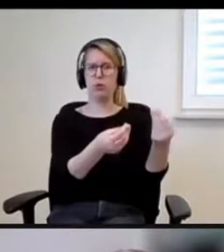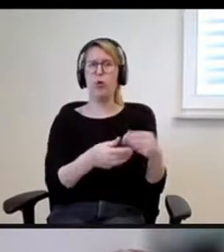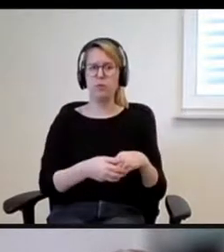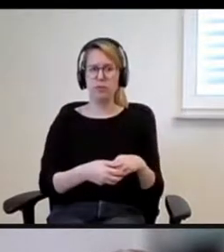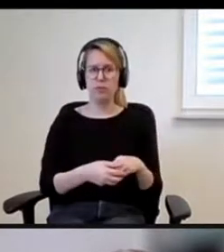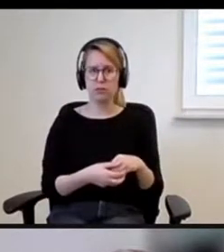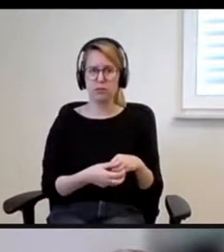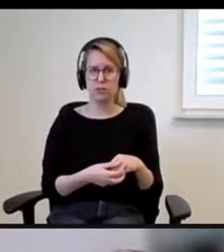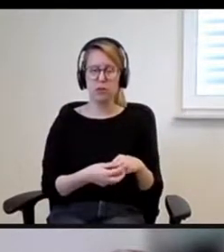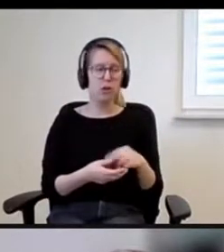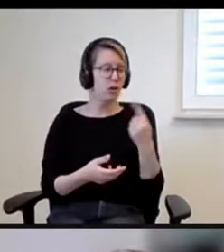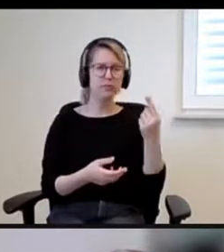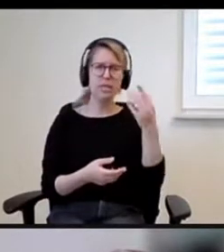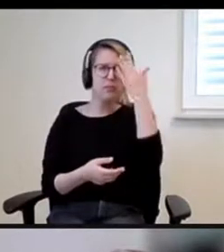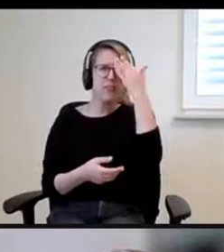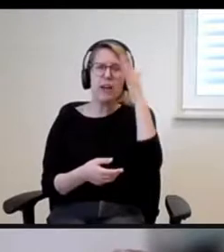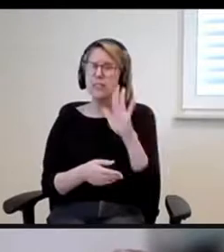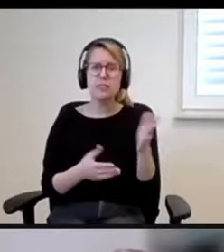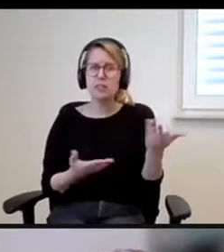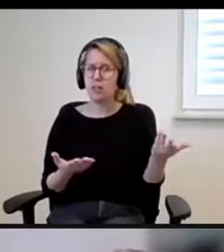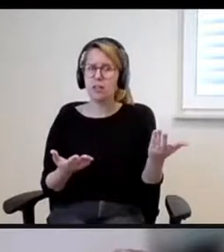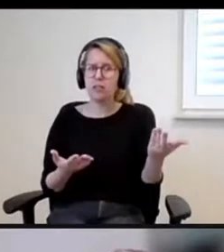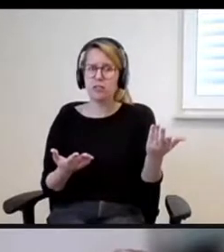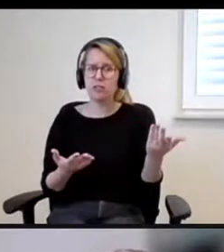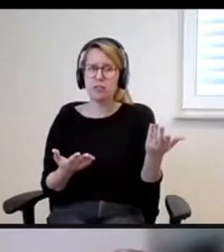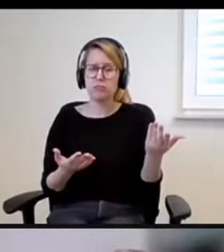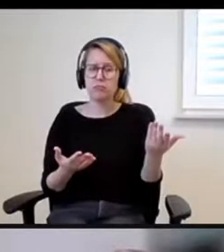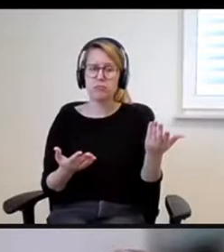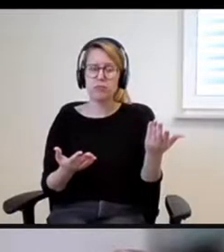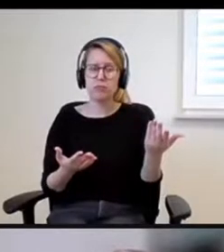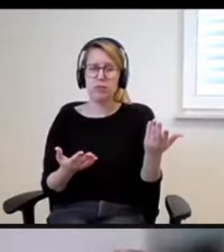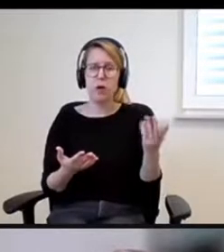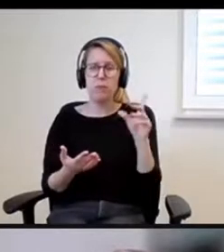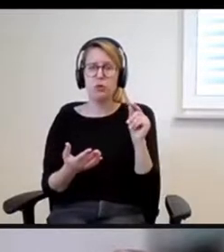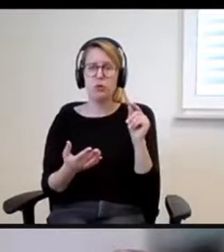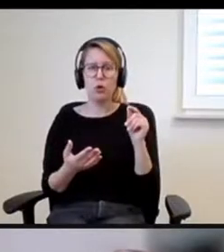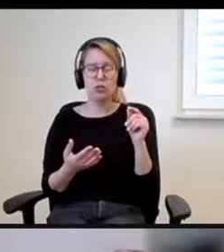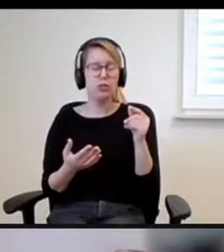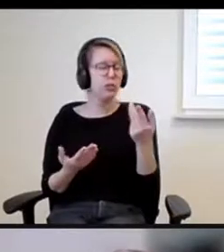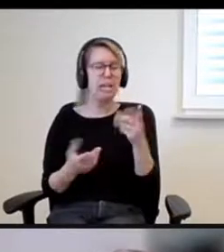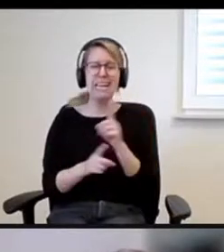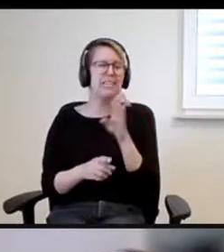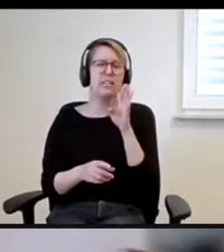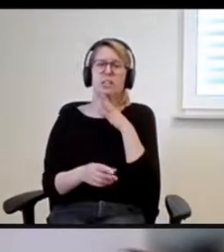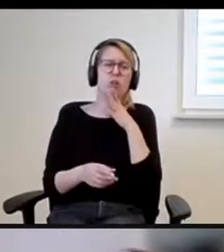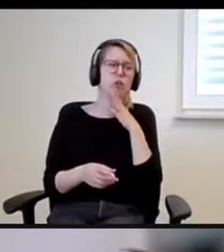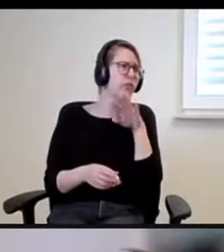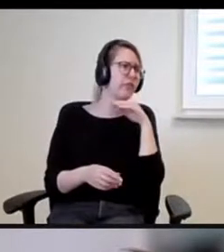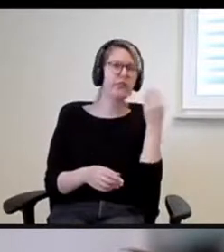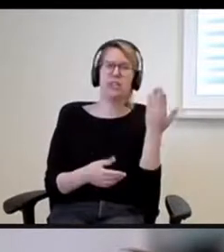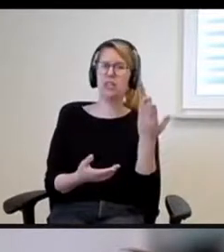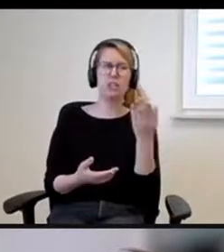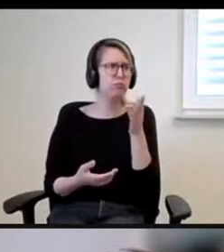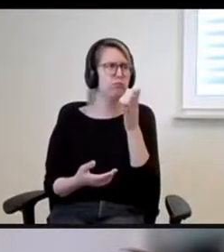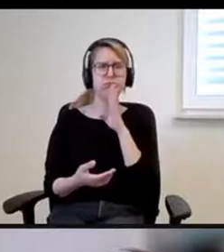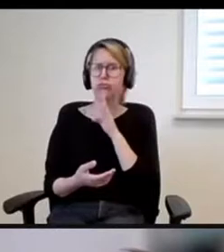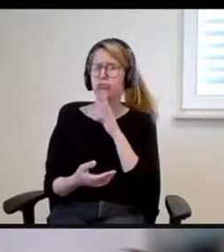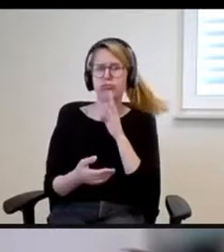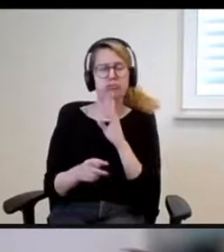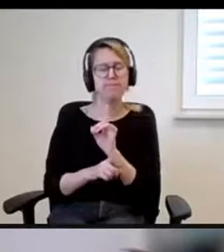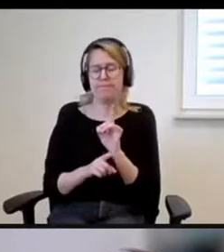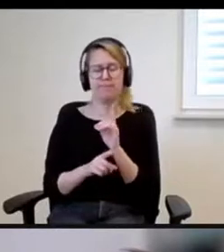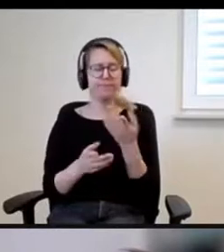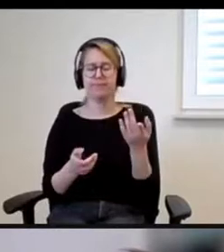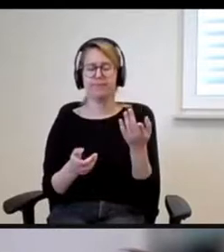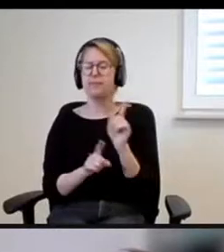suffit pas de bien parler, de beaucoup parler, de dire qu'il y a, ça existe, vous pouvez. Ce n'est pas si facile, surtout